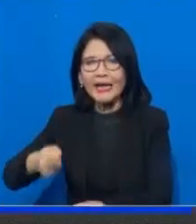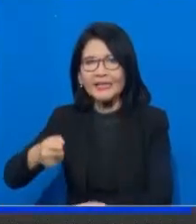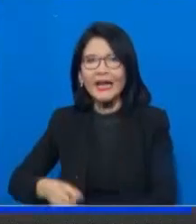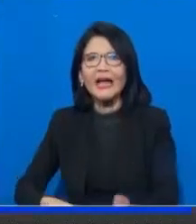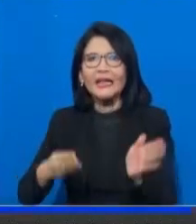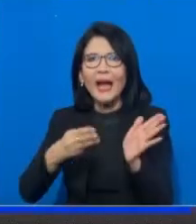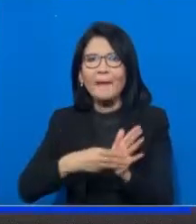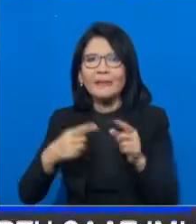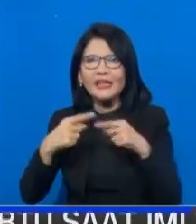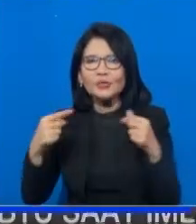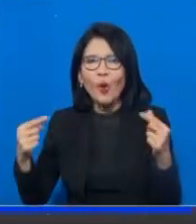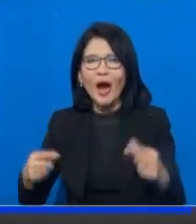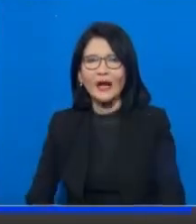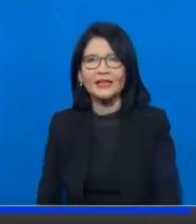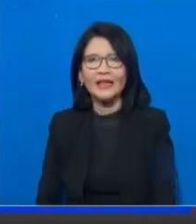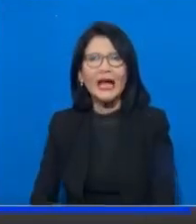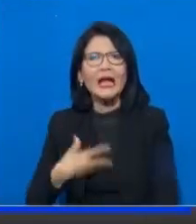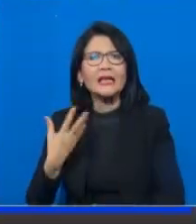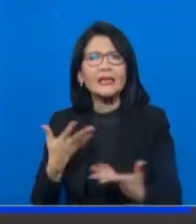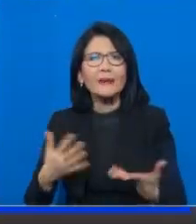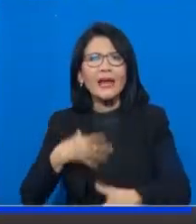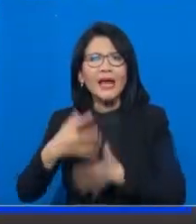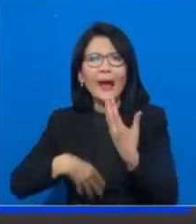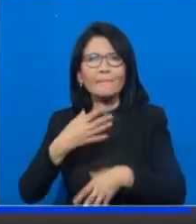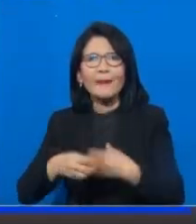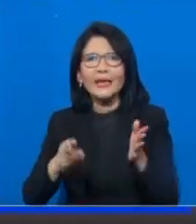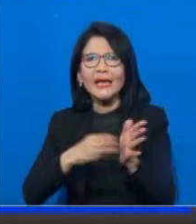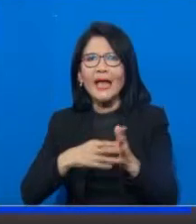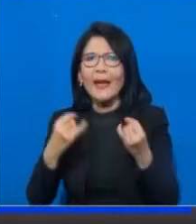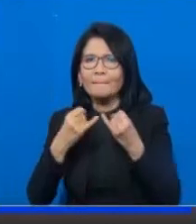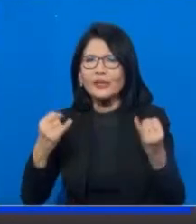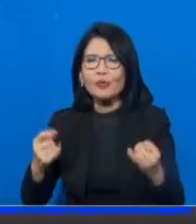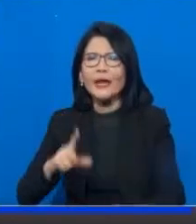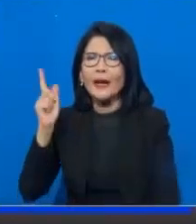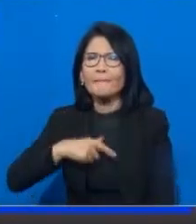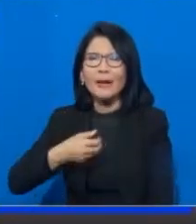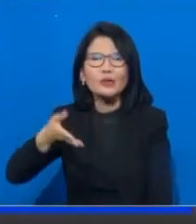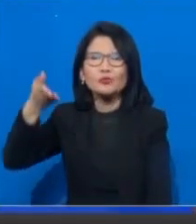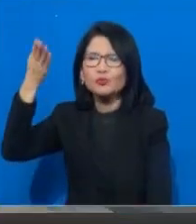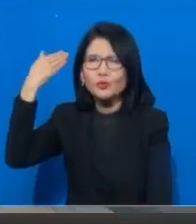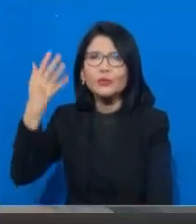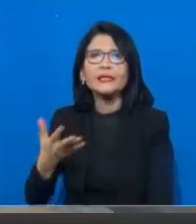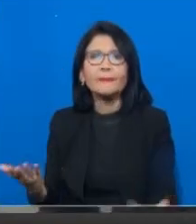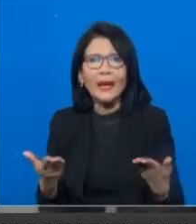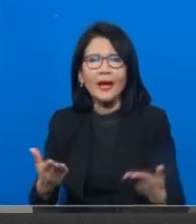ini kita akan mengulik di mana sih pabrik misua tertua di Indonesia. Yuk kita berangkat.